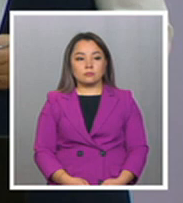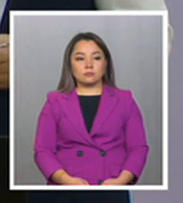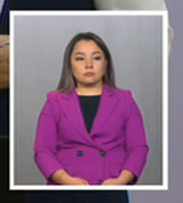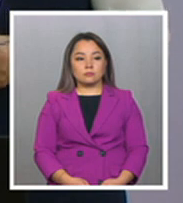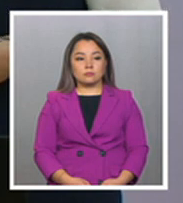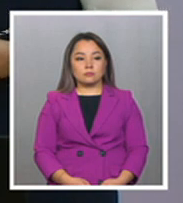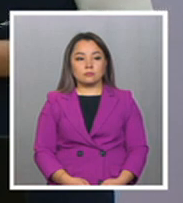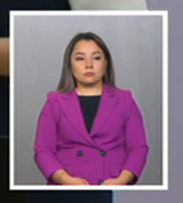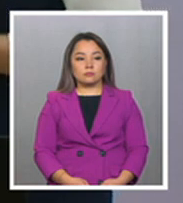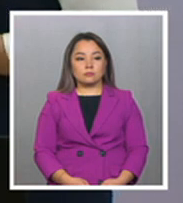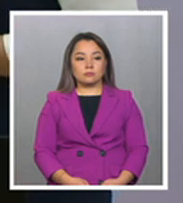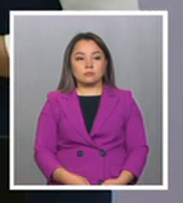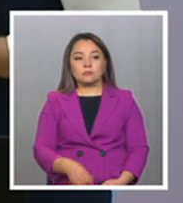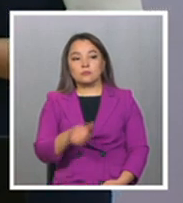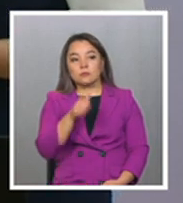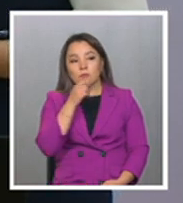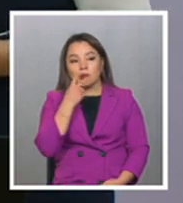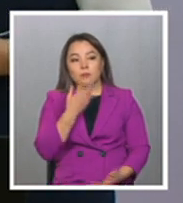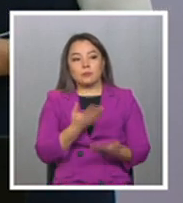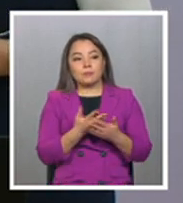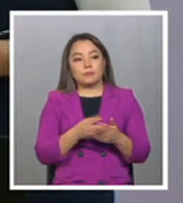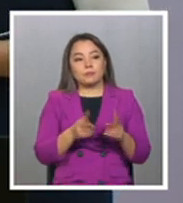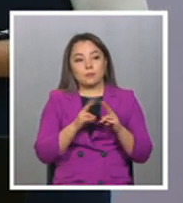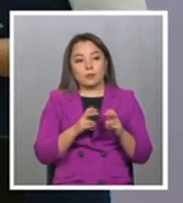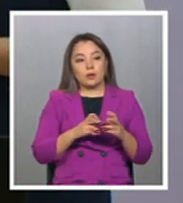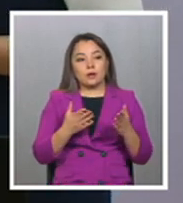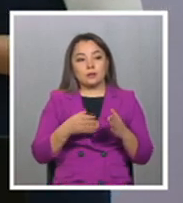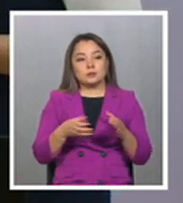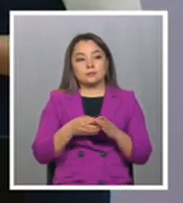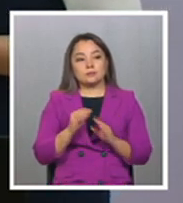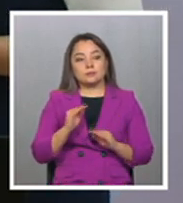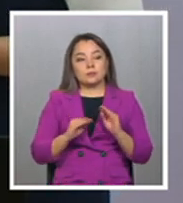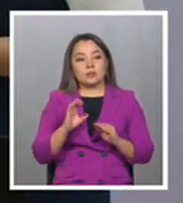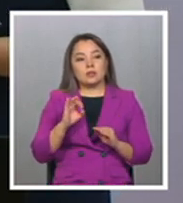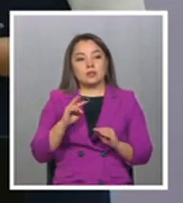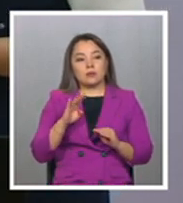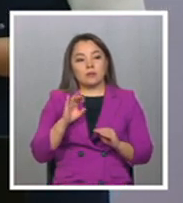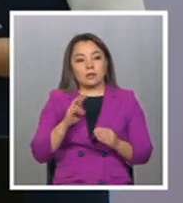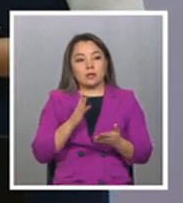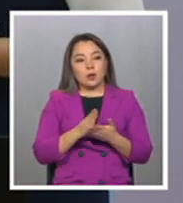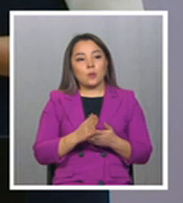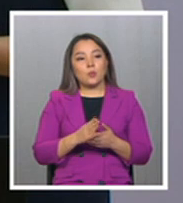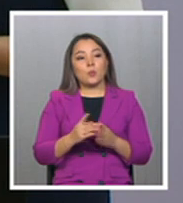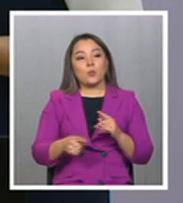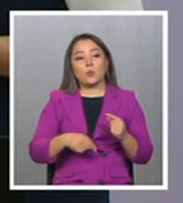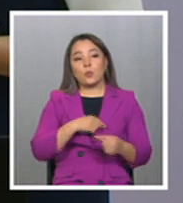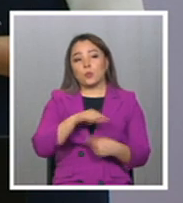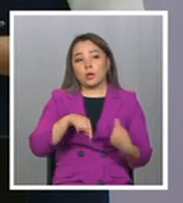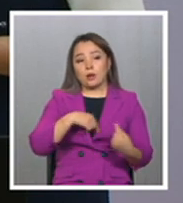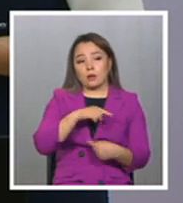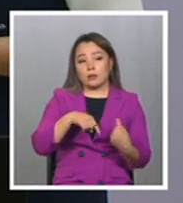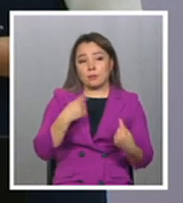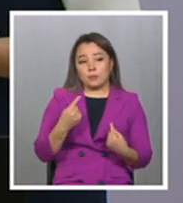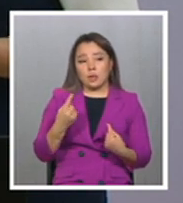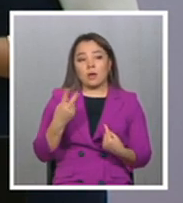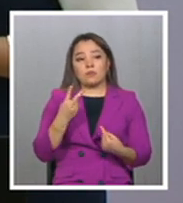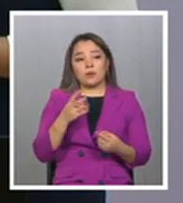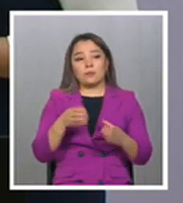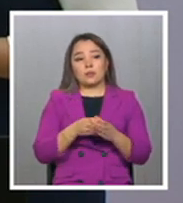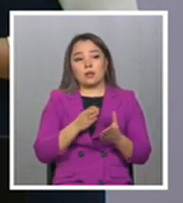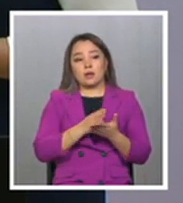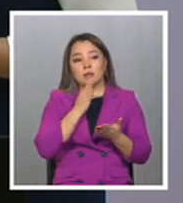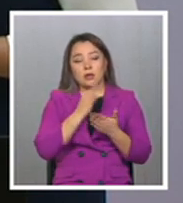Итак, посмотрите, какой получился у нас сингвейн. Первое – ураган. Второе – два прилагательных